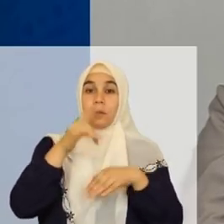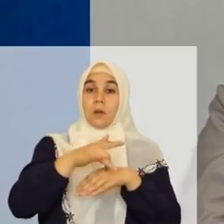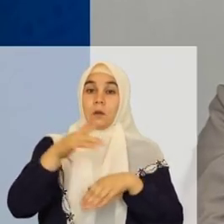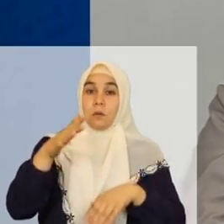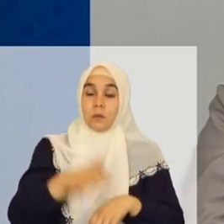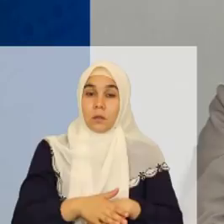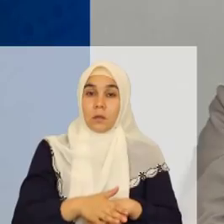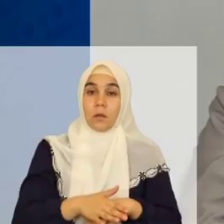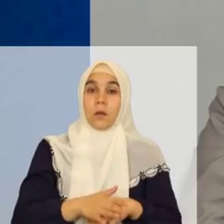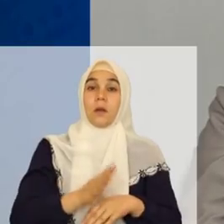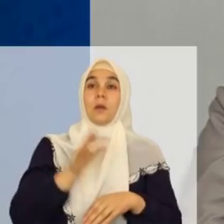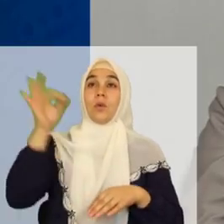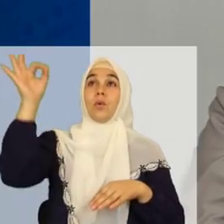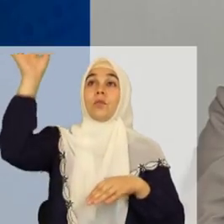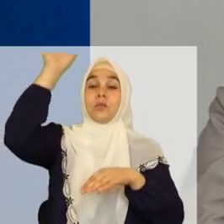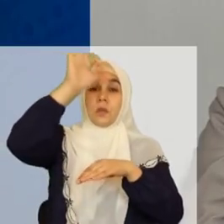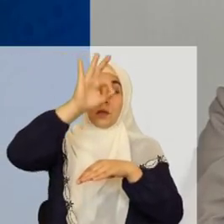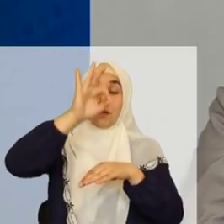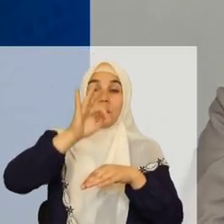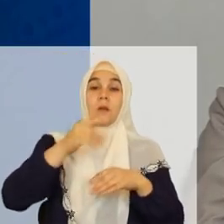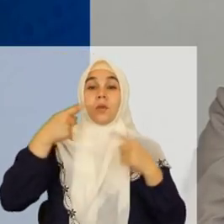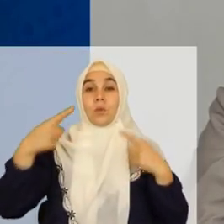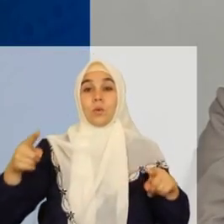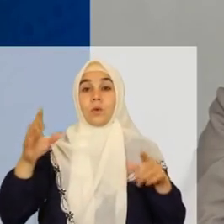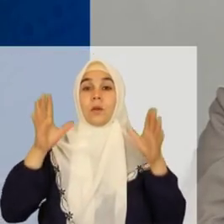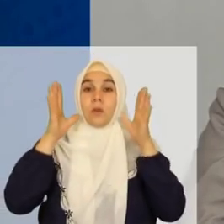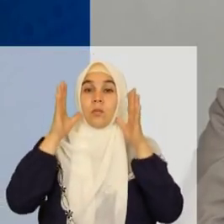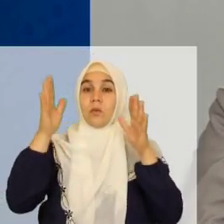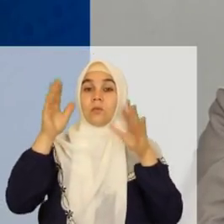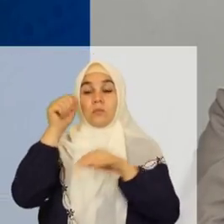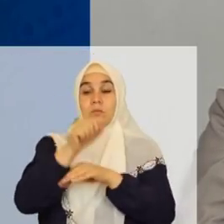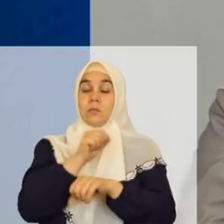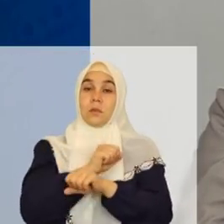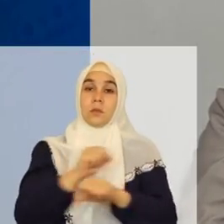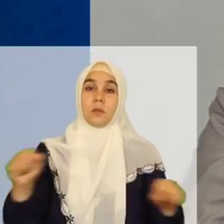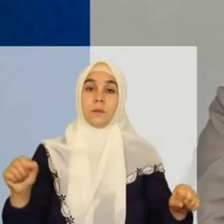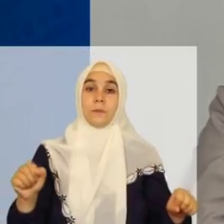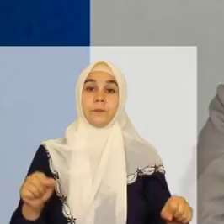keyin quyosh chiqquncha boshqa namozga o'qishga ruxsat yo'q.